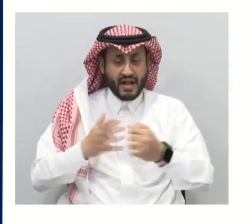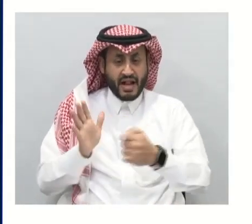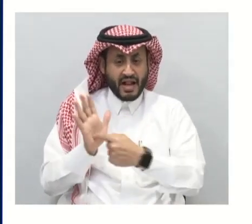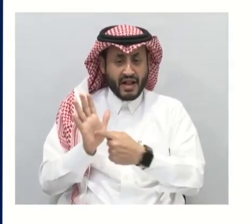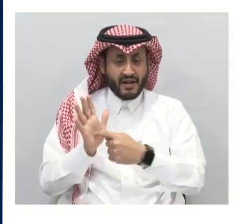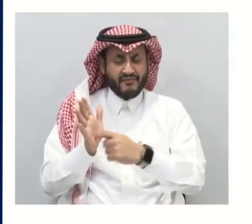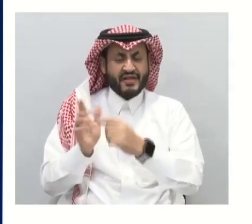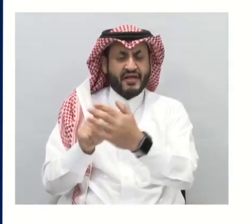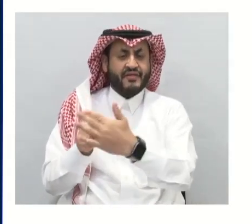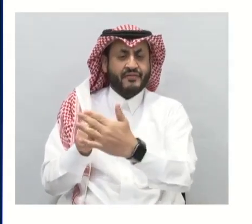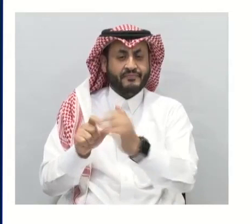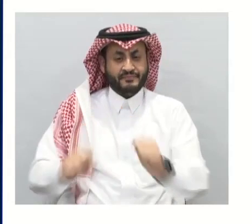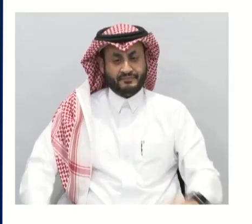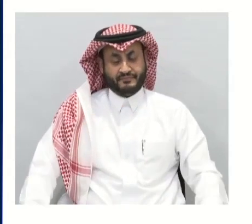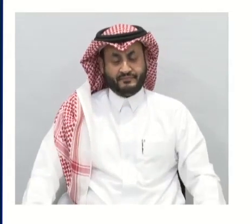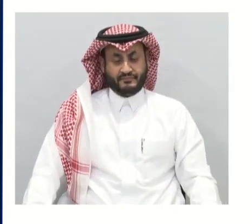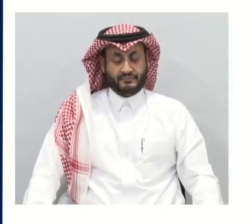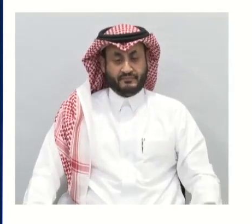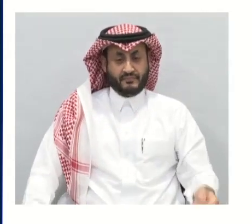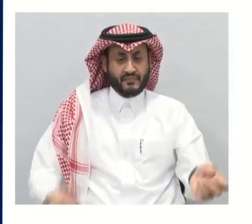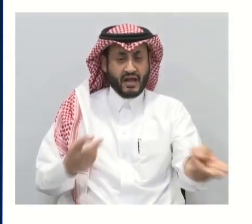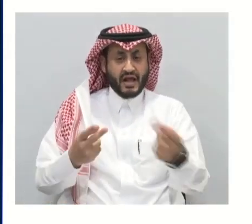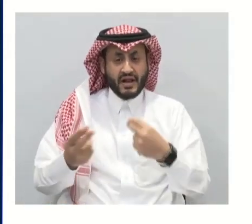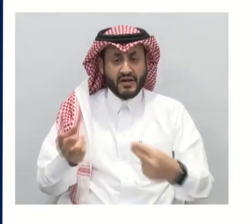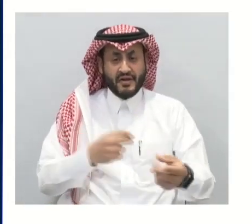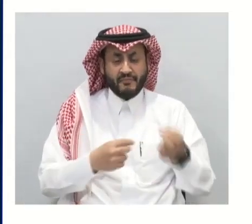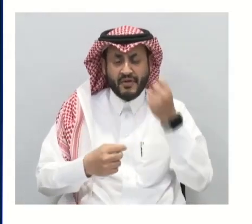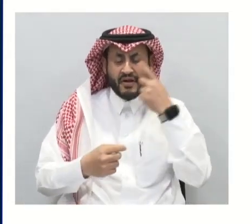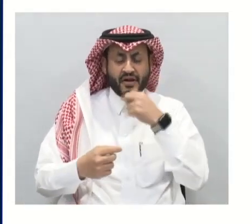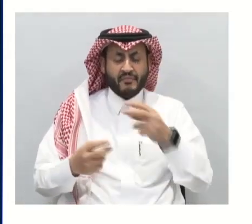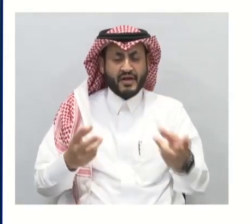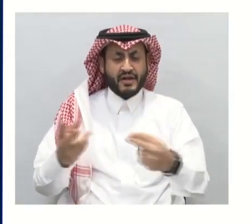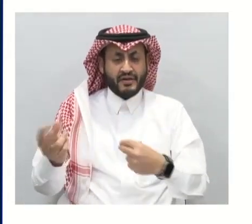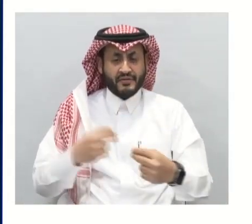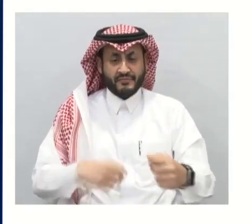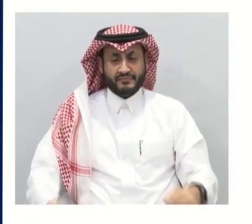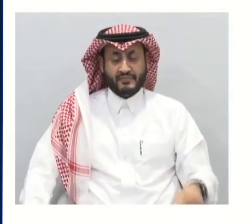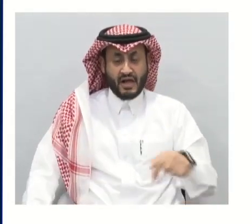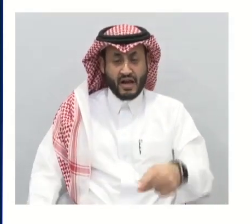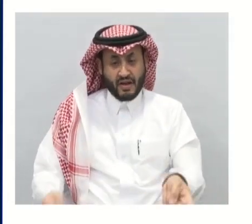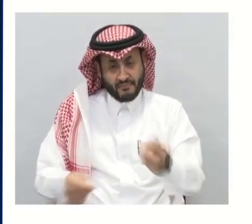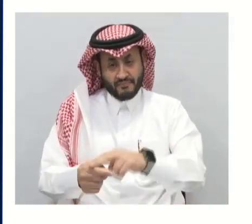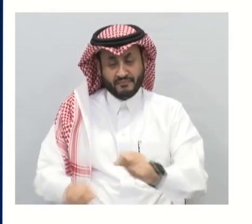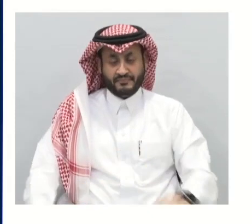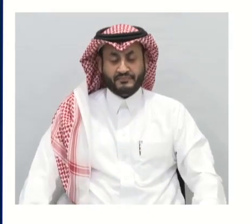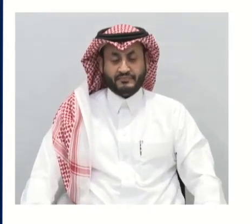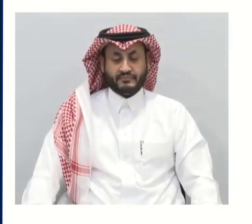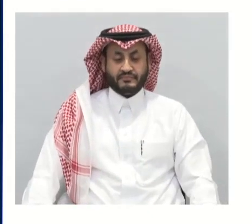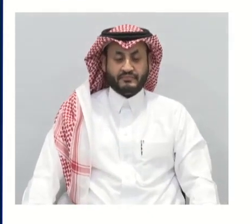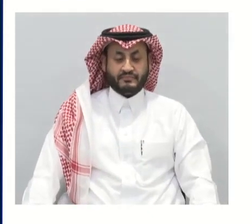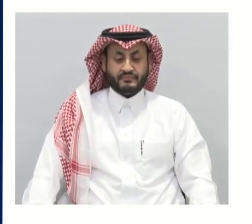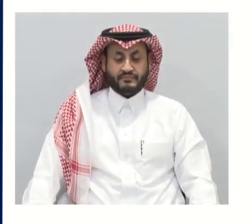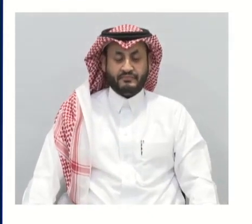العصبي تحديد المستقبلات الحسيه في كل عضو من اعضاء الاحساس ونكملها اليوم باذن الله